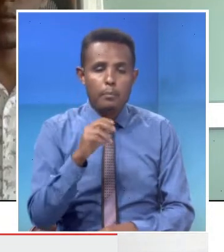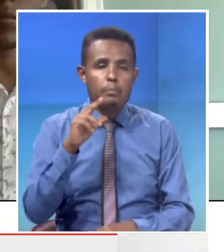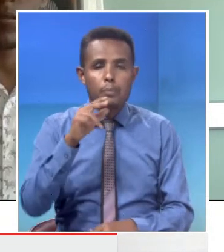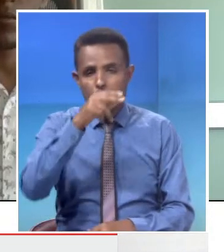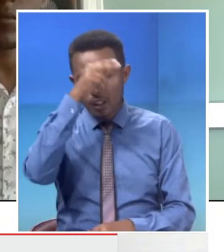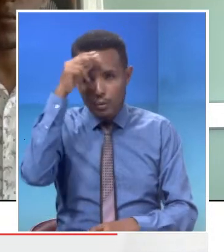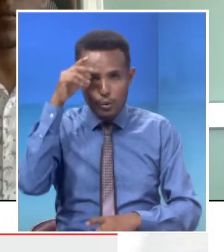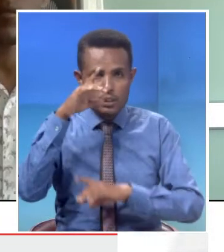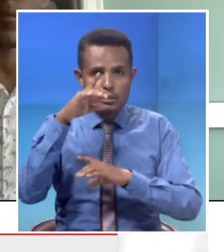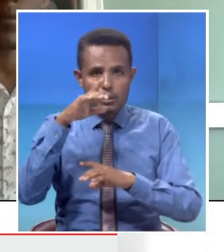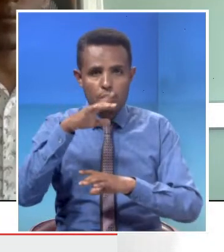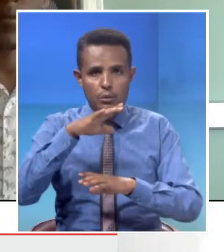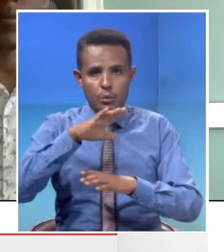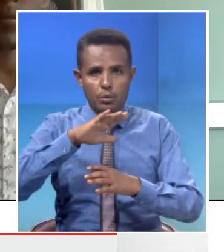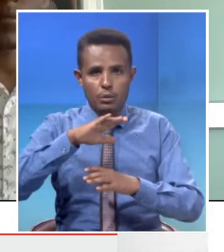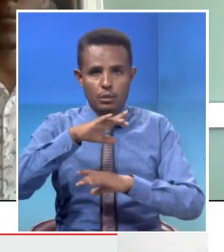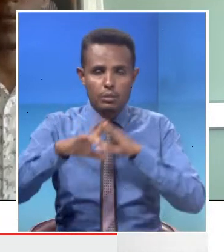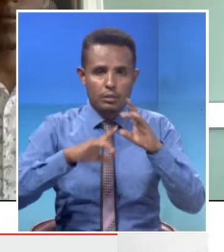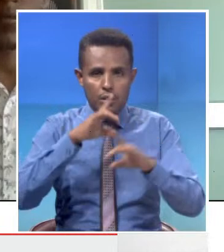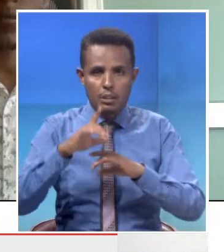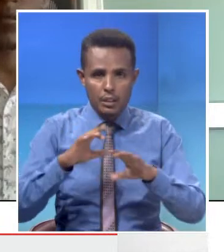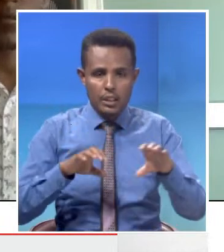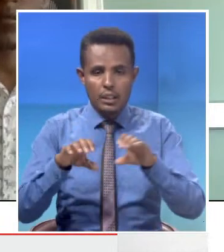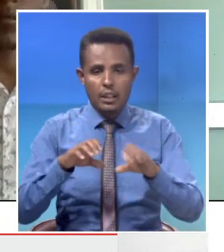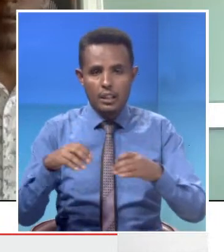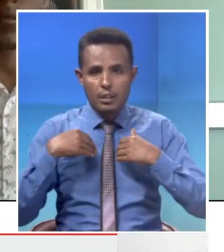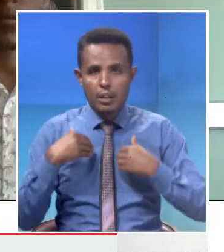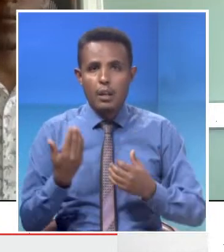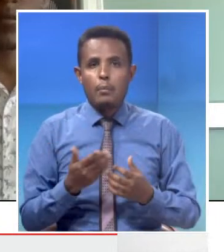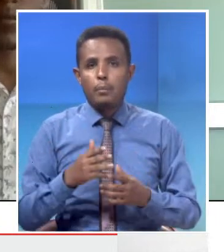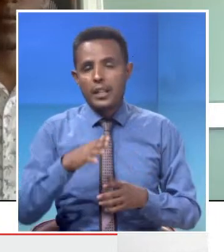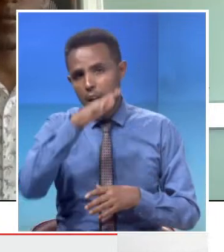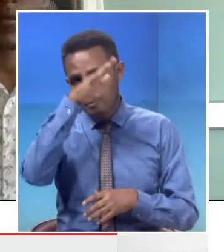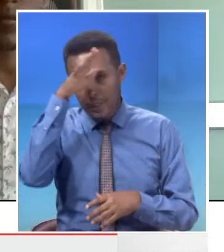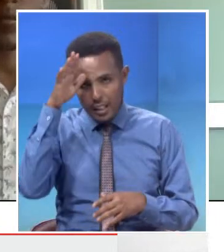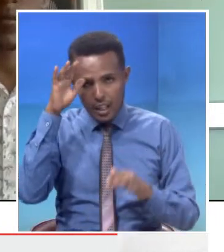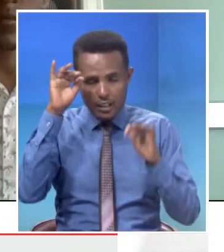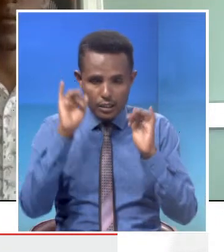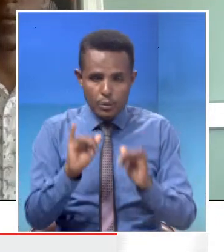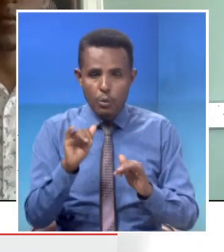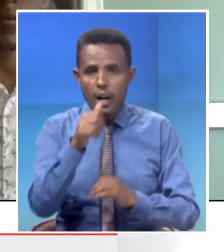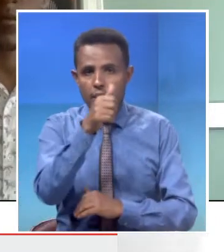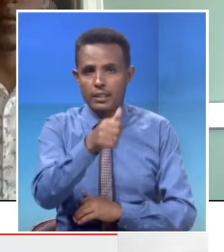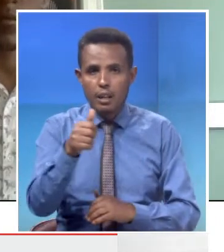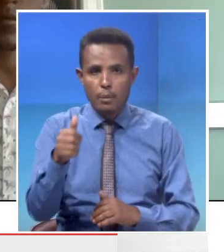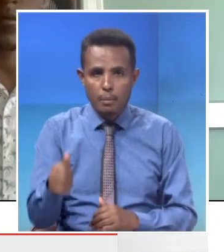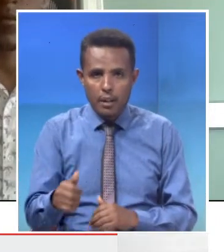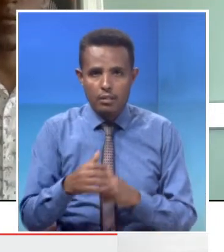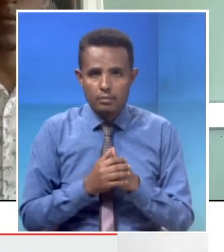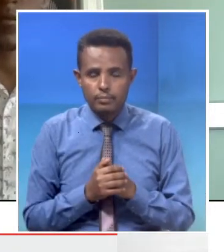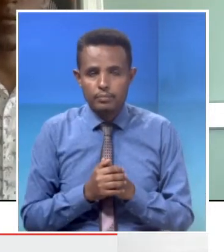በቤኒሻንጉል ጉሙዝ ጀስቲስ ነት ስንነጋገር የተካሄደ ያለው፣ በጋምቤላ፣ እዚሁ አዲስ አበባ፣